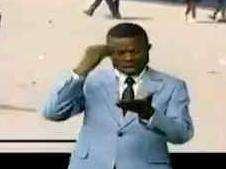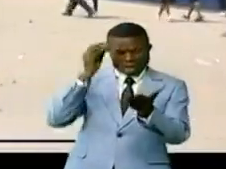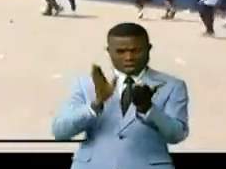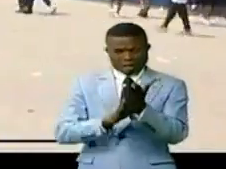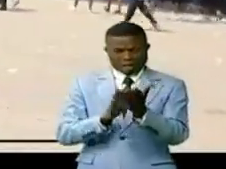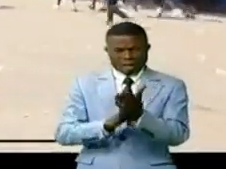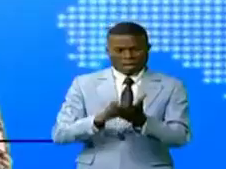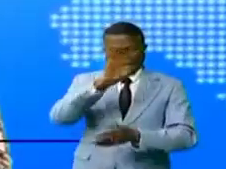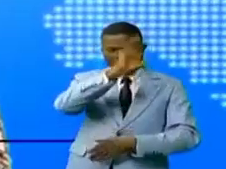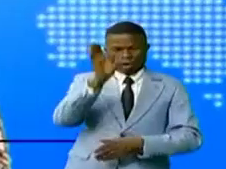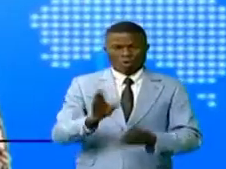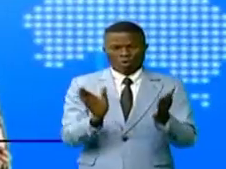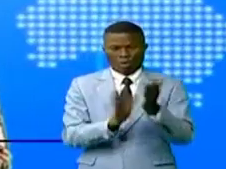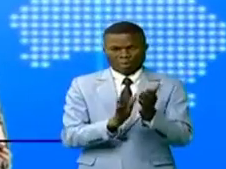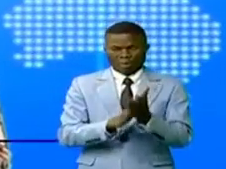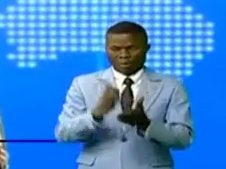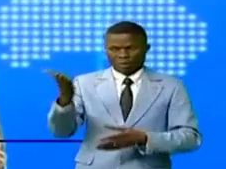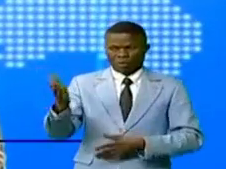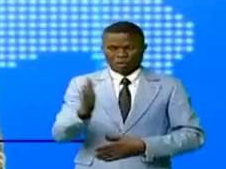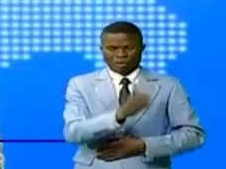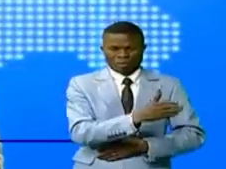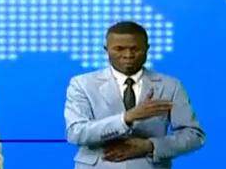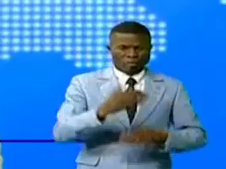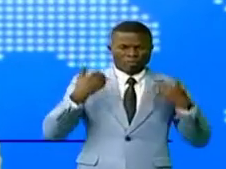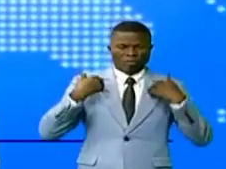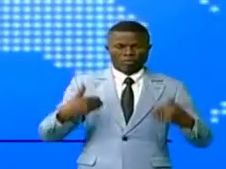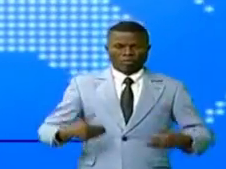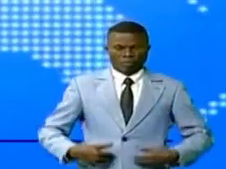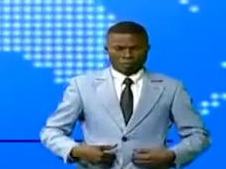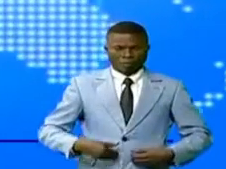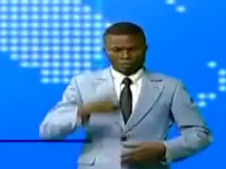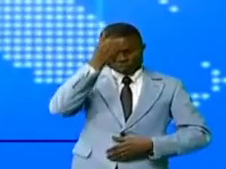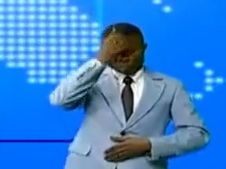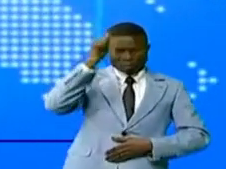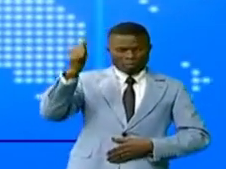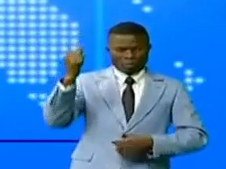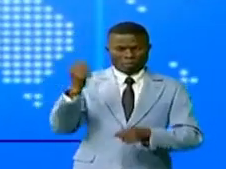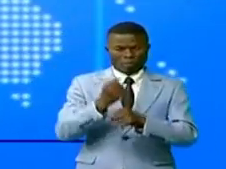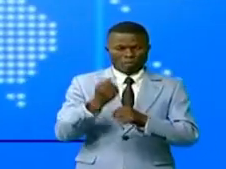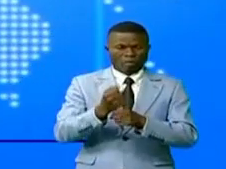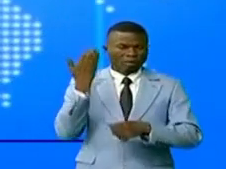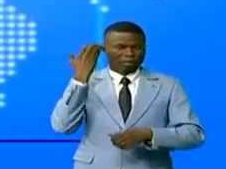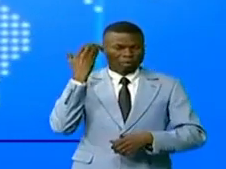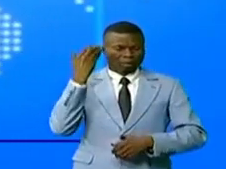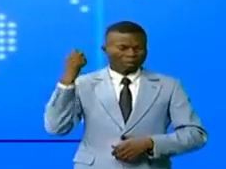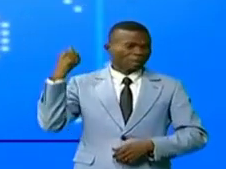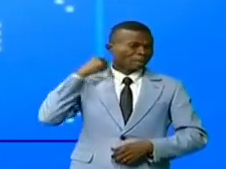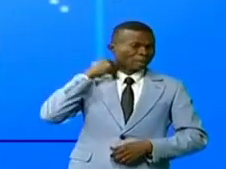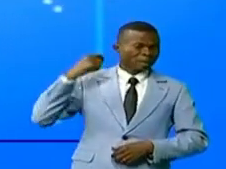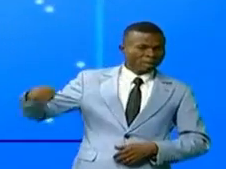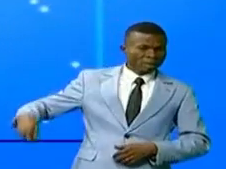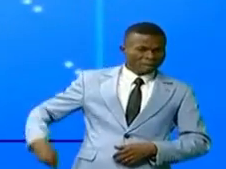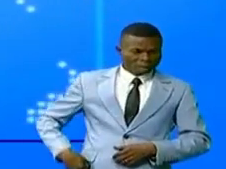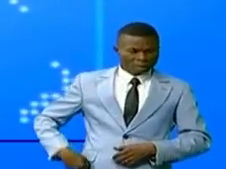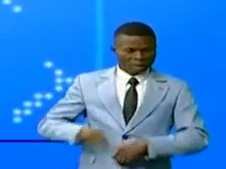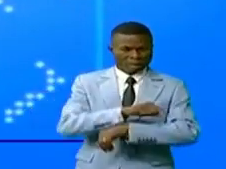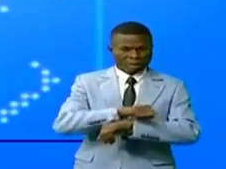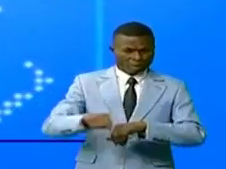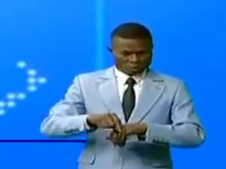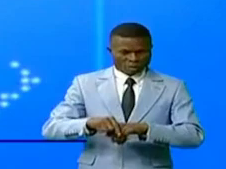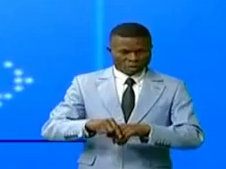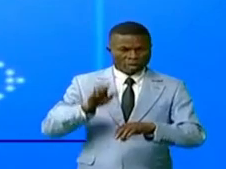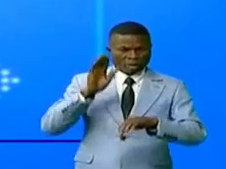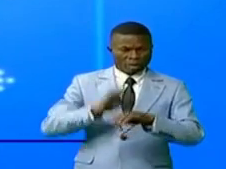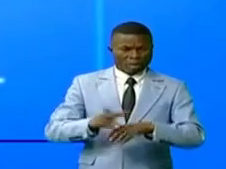de Bandalungwa. En santé, la grève du personnel non médecin et administratif à Idiofa dans la